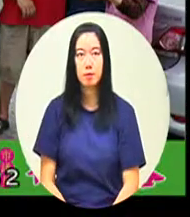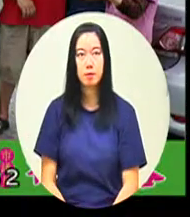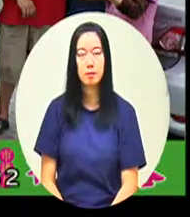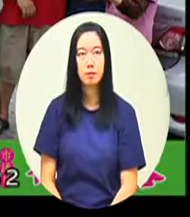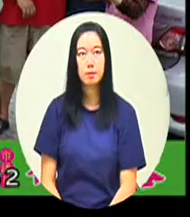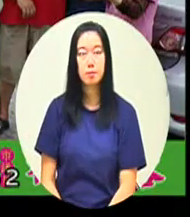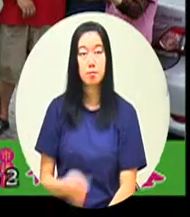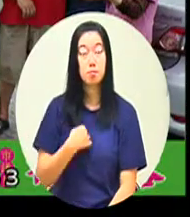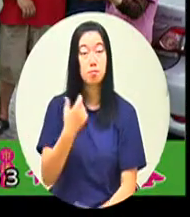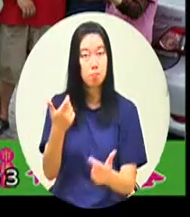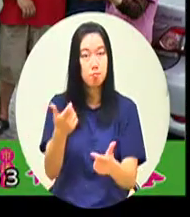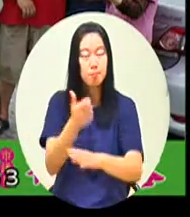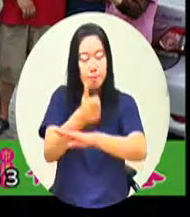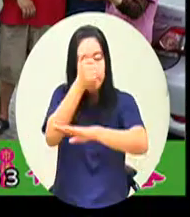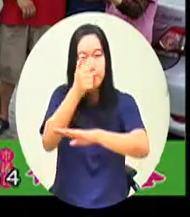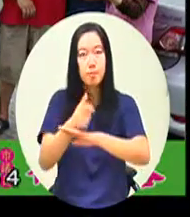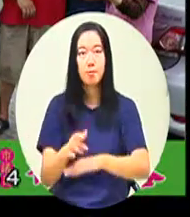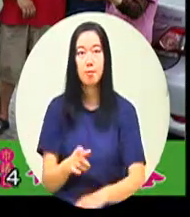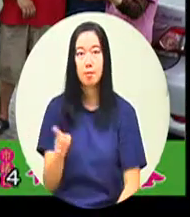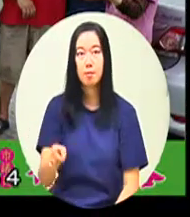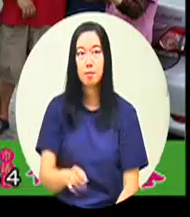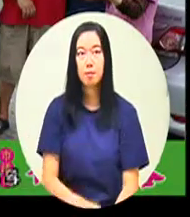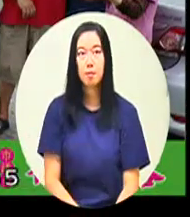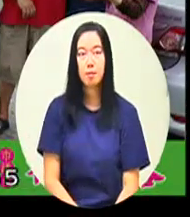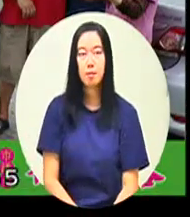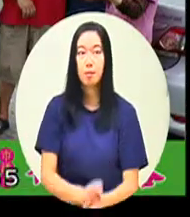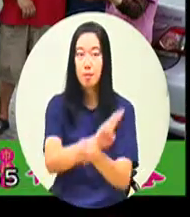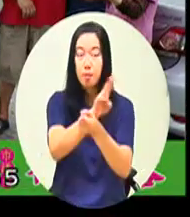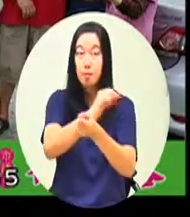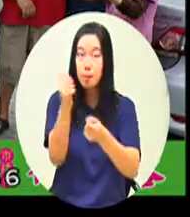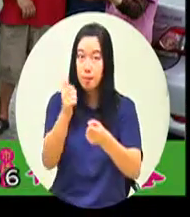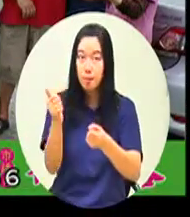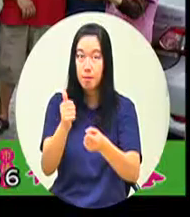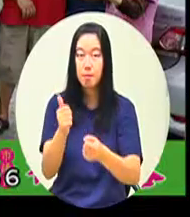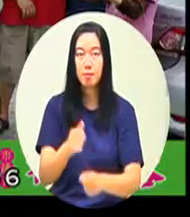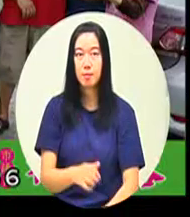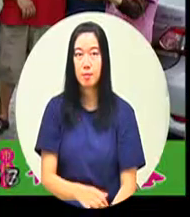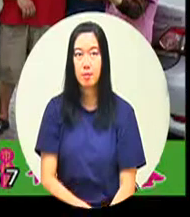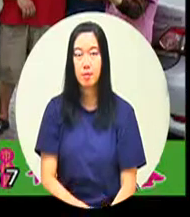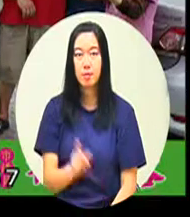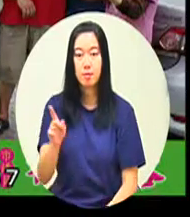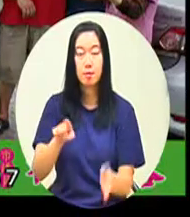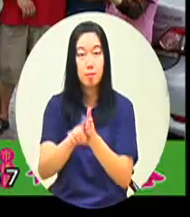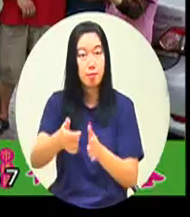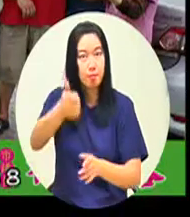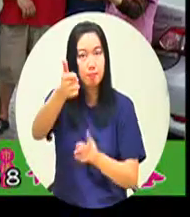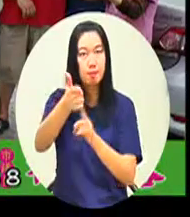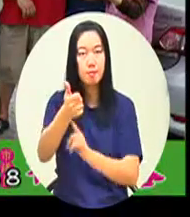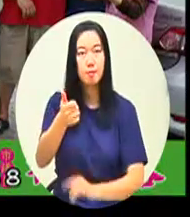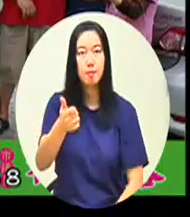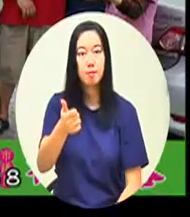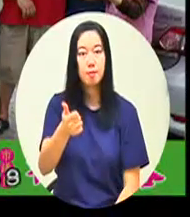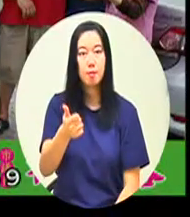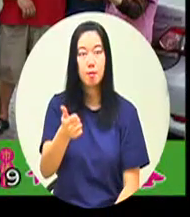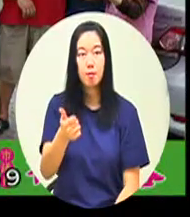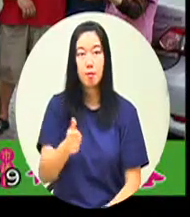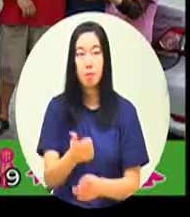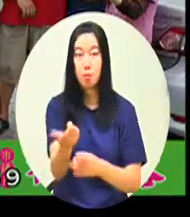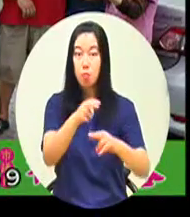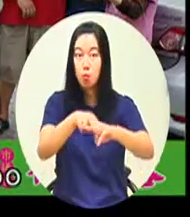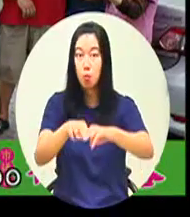我们也感谢哈我们的林根达哈啊我们的科长嘛哈，科长在现场嘛哈。